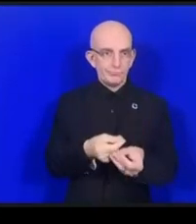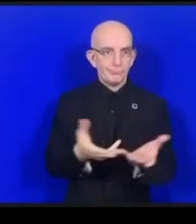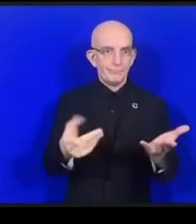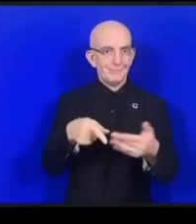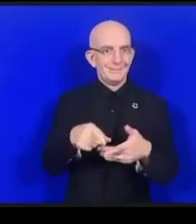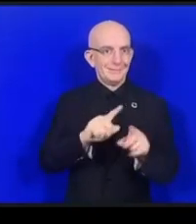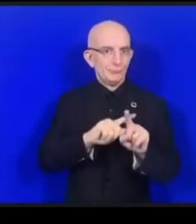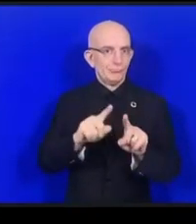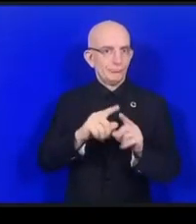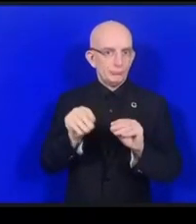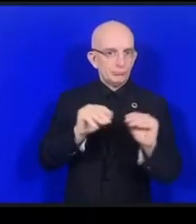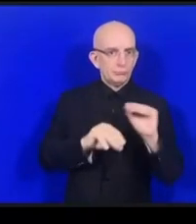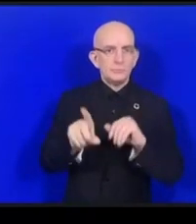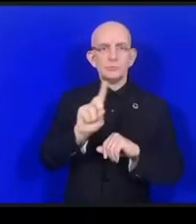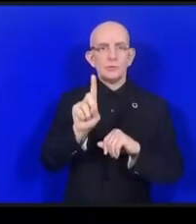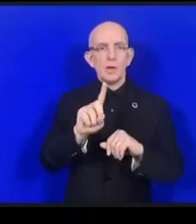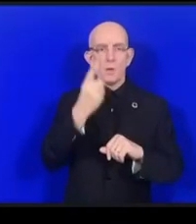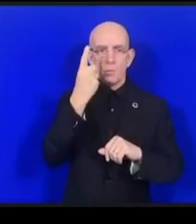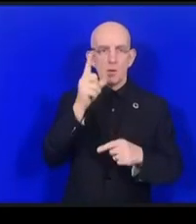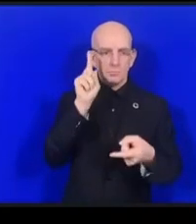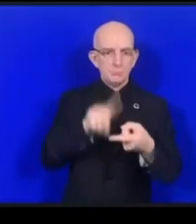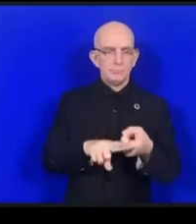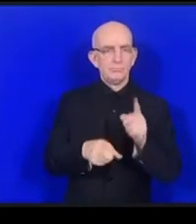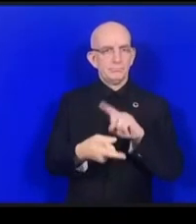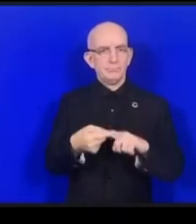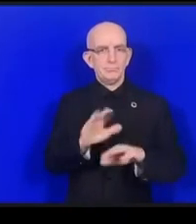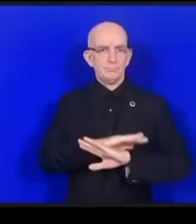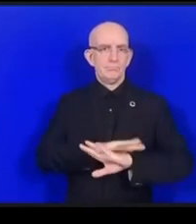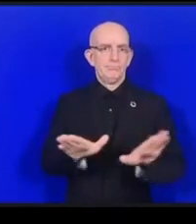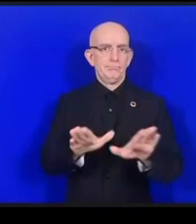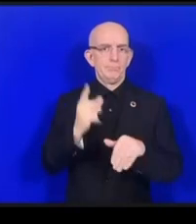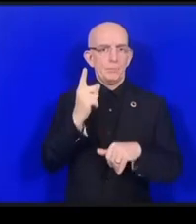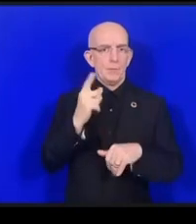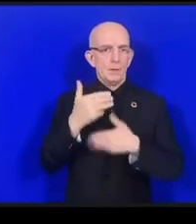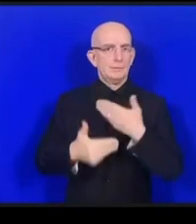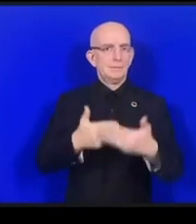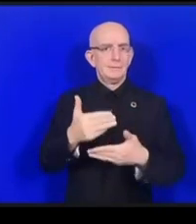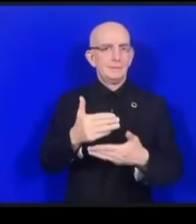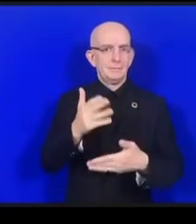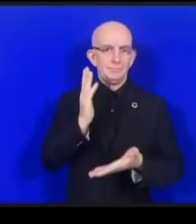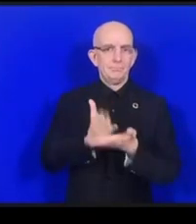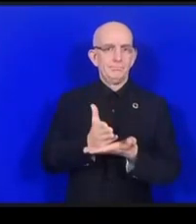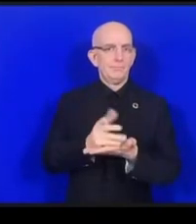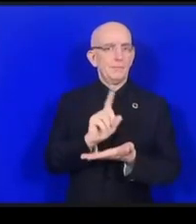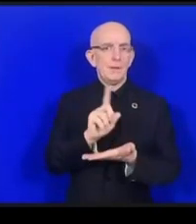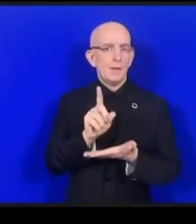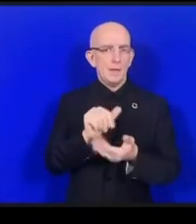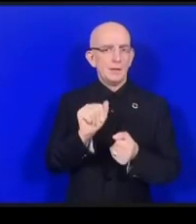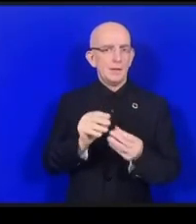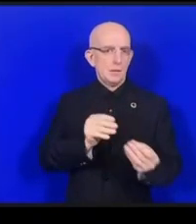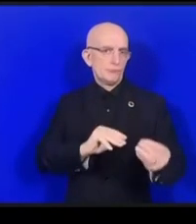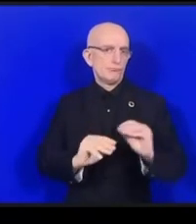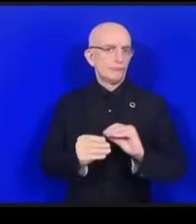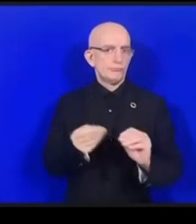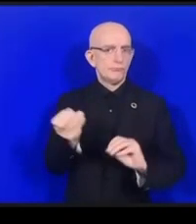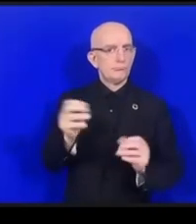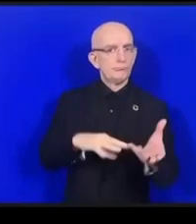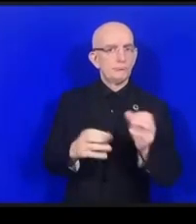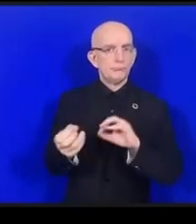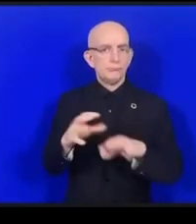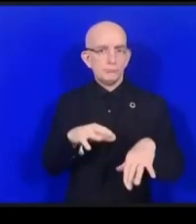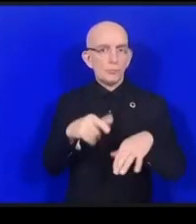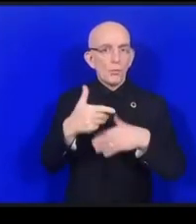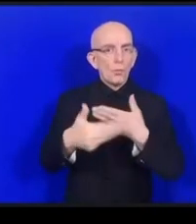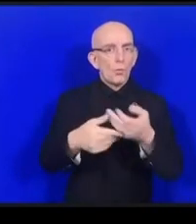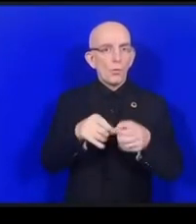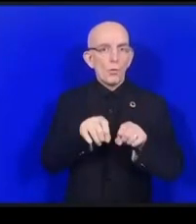а то есть чтобы её нельзя было закрыть как это было В приведённом Ной примере